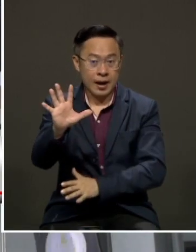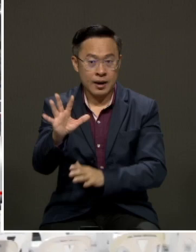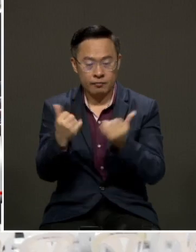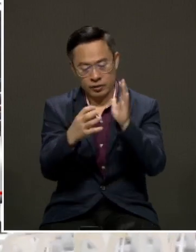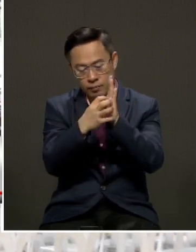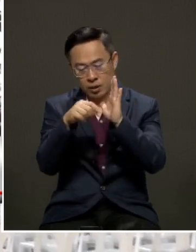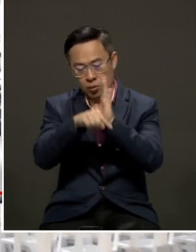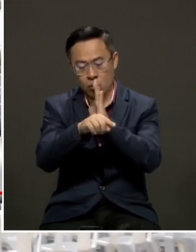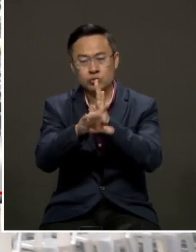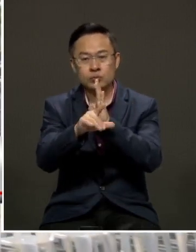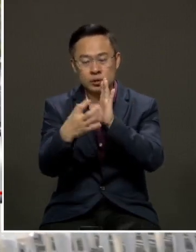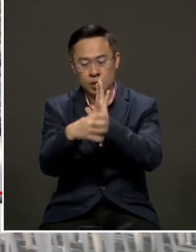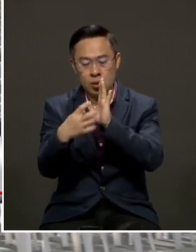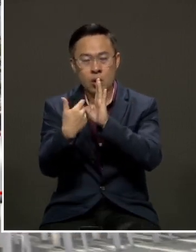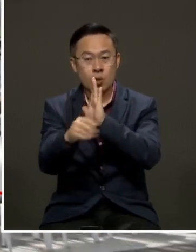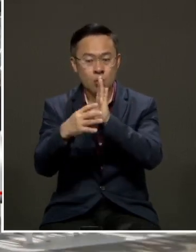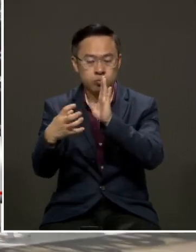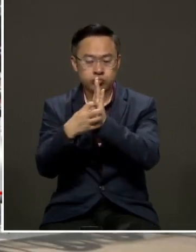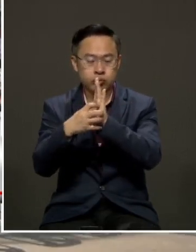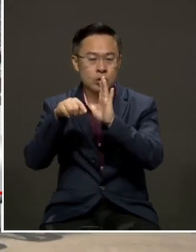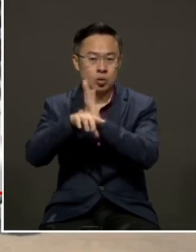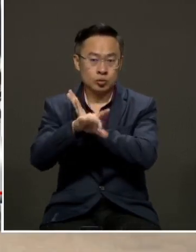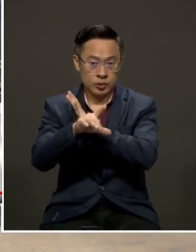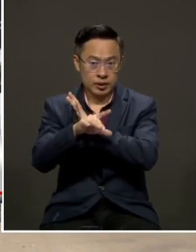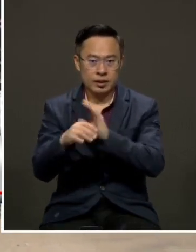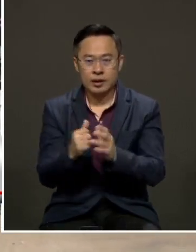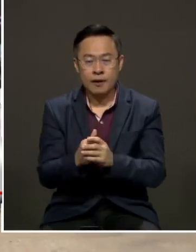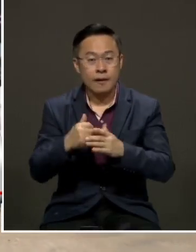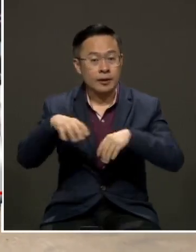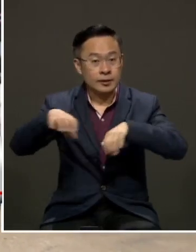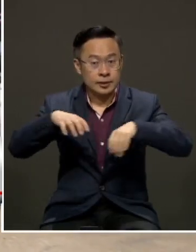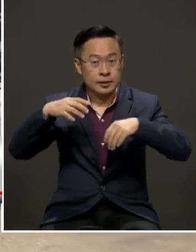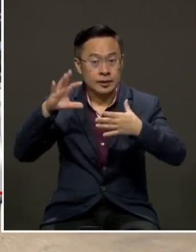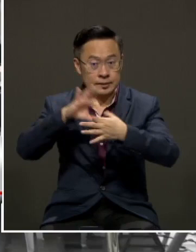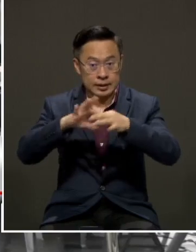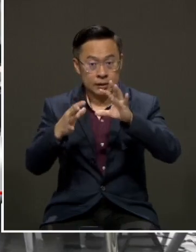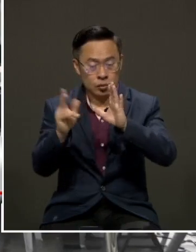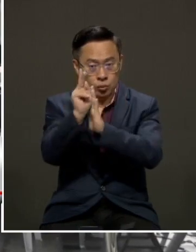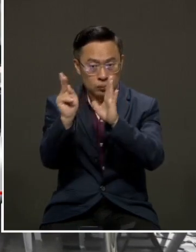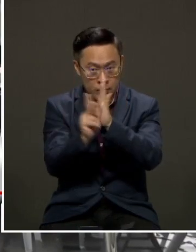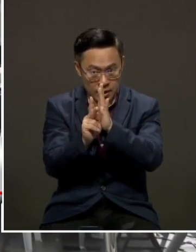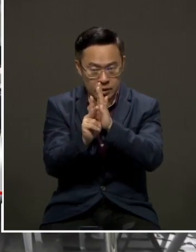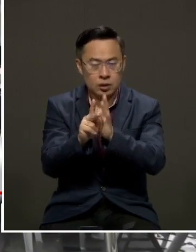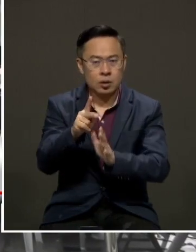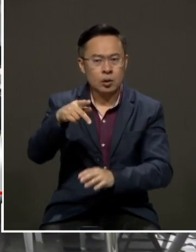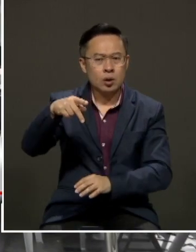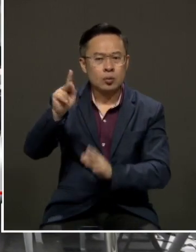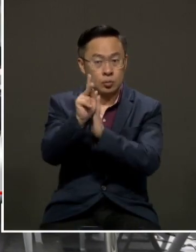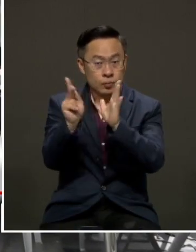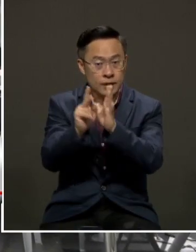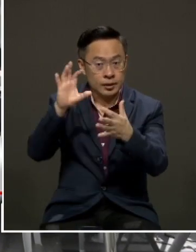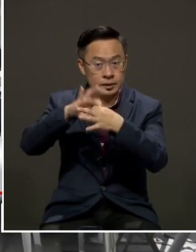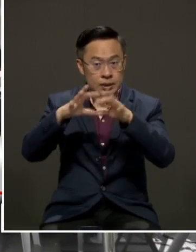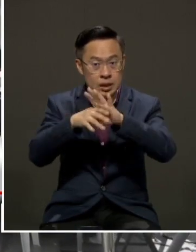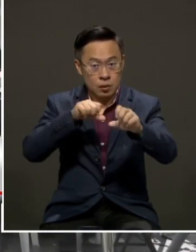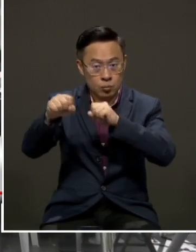รีนะคะโดยกิจกรรมคาราวานกีฬามวยไทยเป็นไปตามพระราชบัญญัติกีฬามวยพุทธศักราช2542